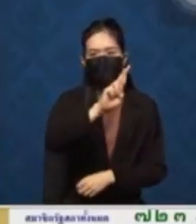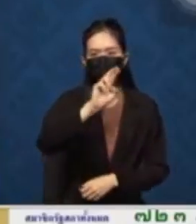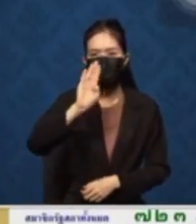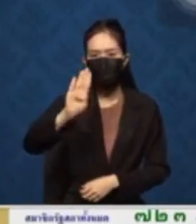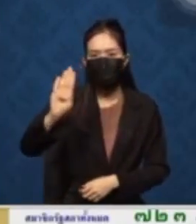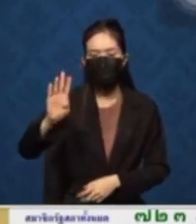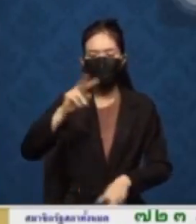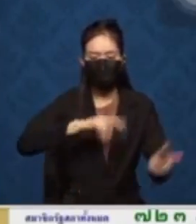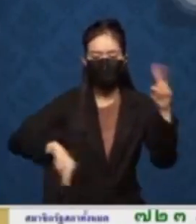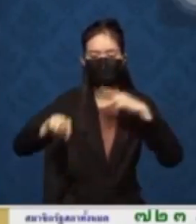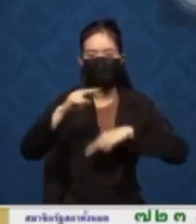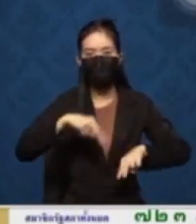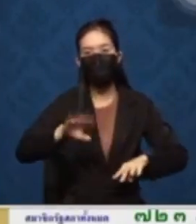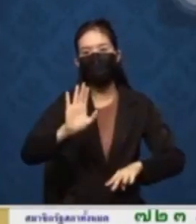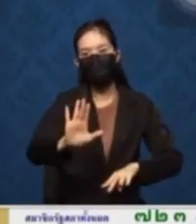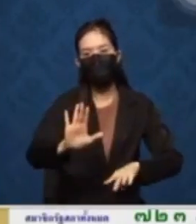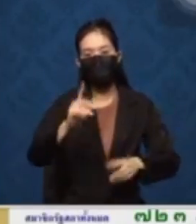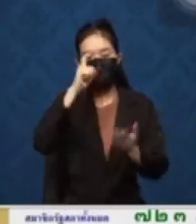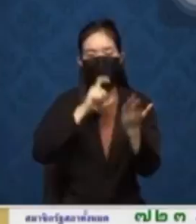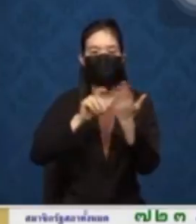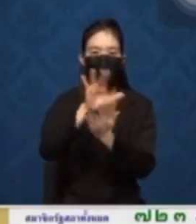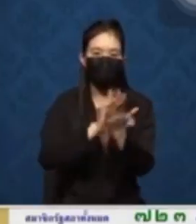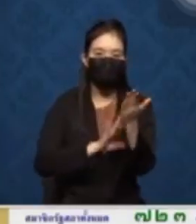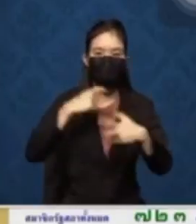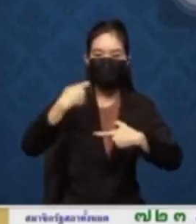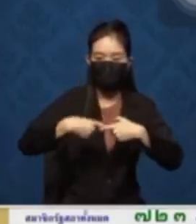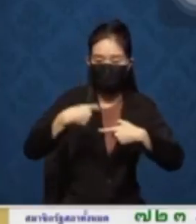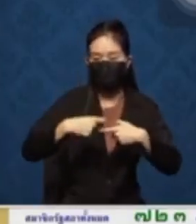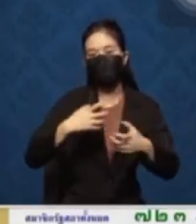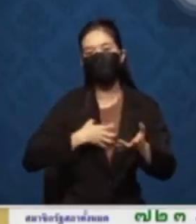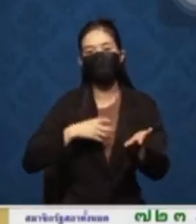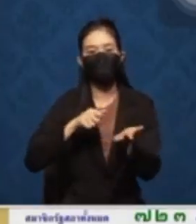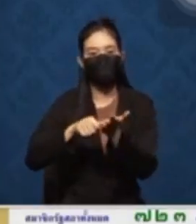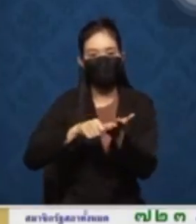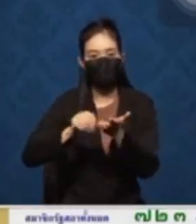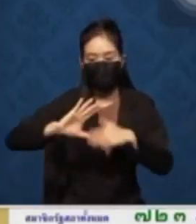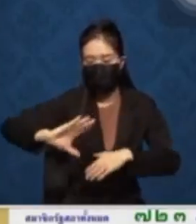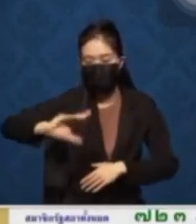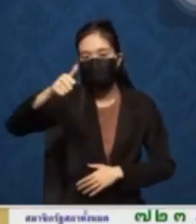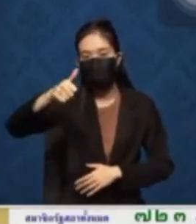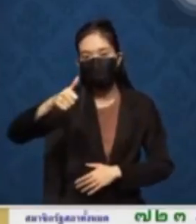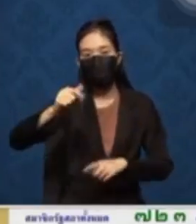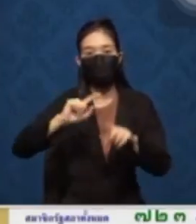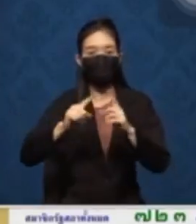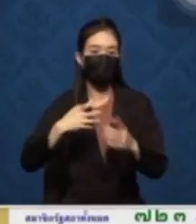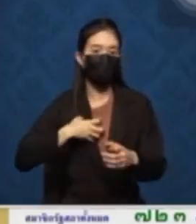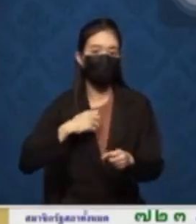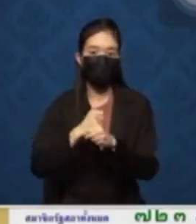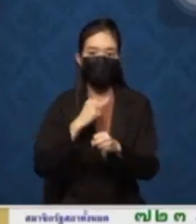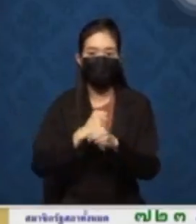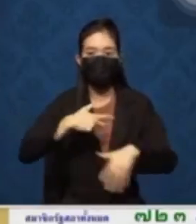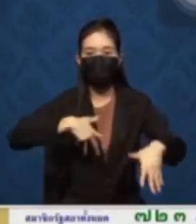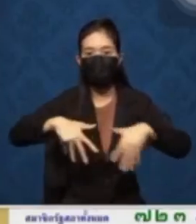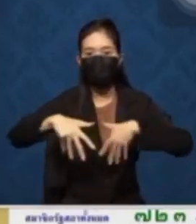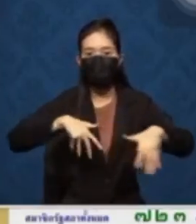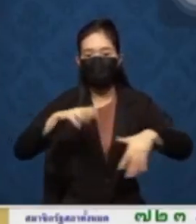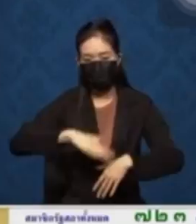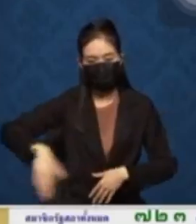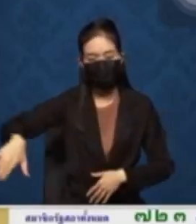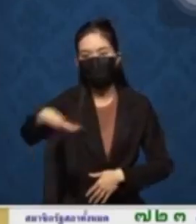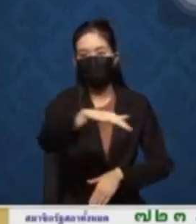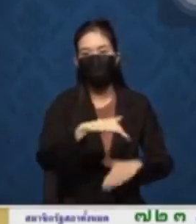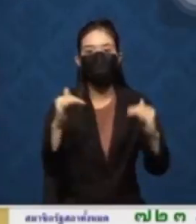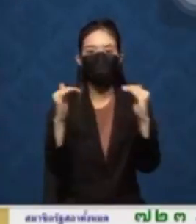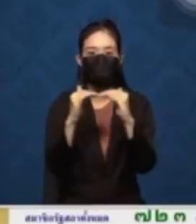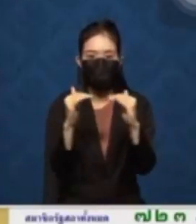มร่างแก้ไขรัฐธรรมนูญของเราไม่ได้พยายามจะทำให้ใครได้เปรียบหรือเสียเปรียบแต่เพียงต้องการทำให้ไม่มีประชาชนคนไหนต้องเสียเปรียบเลยสักค